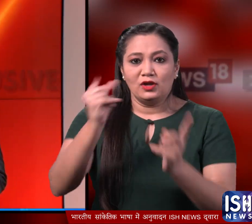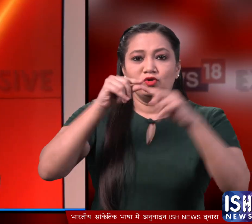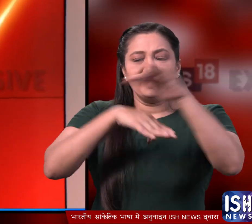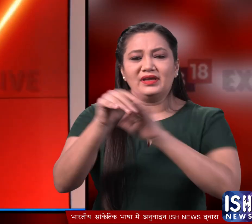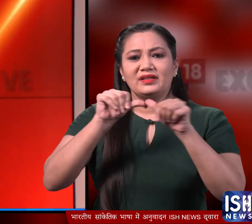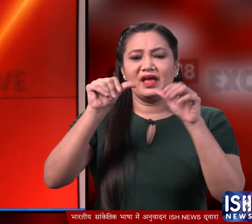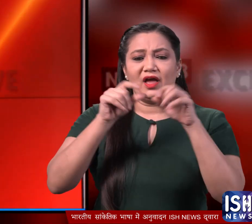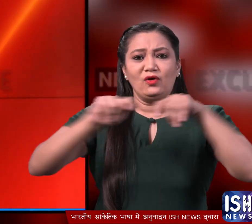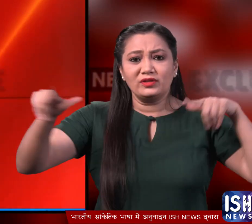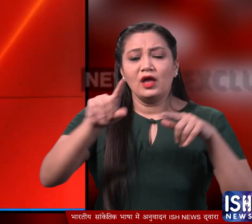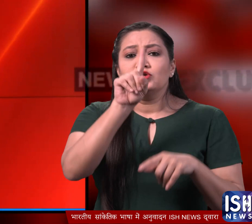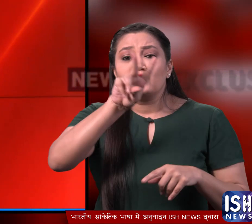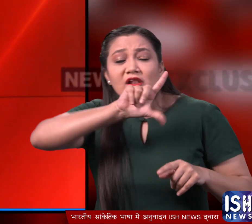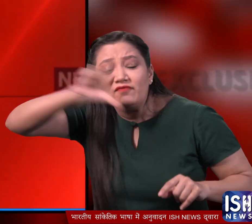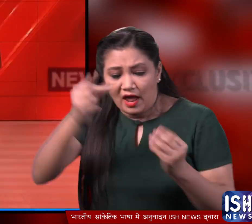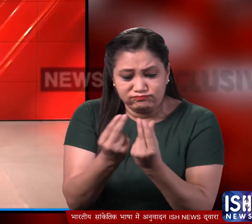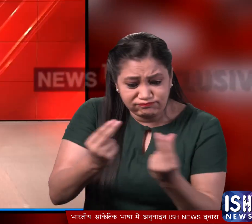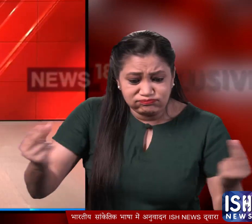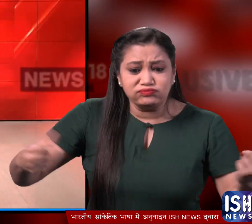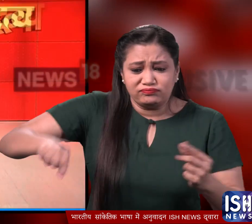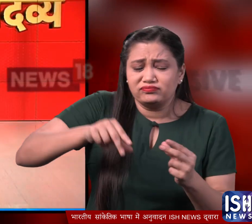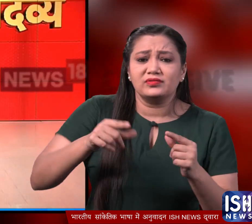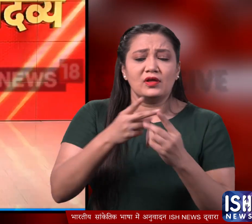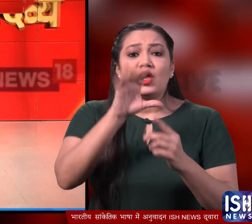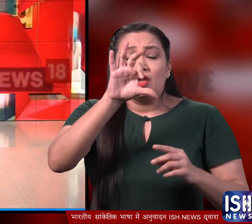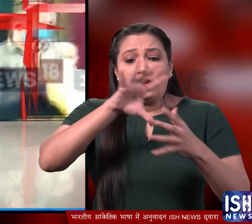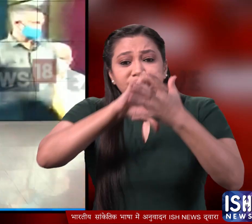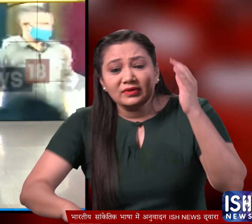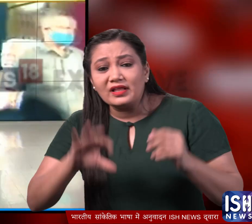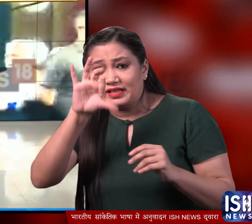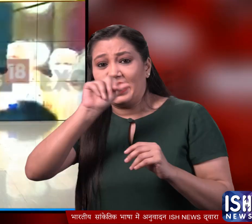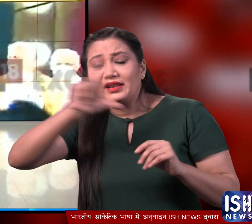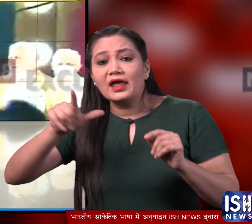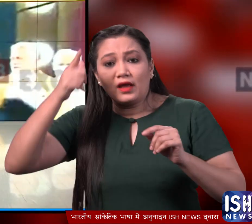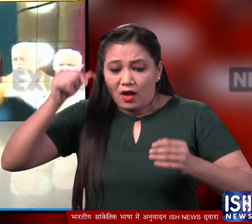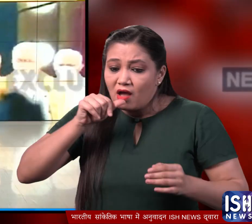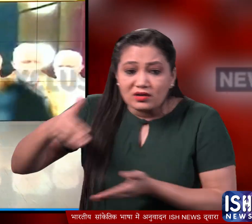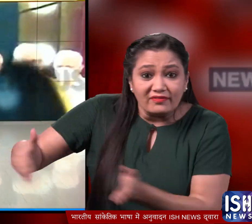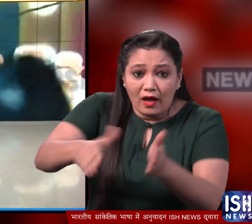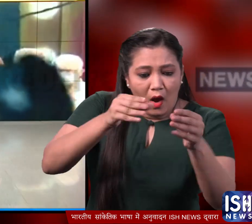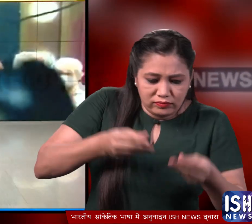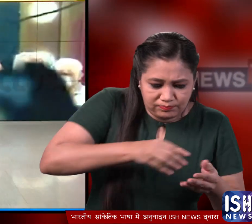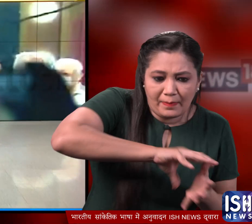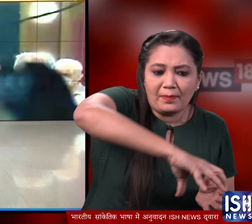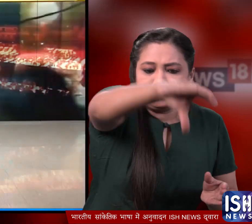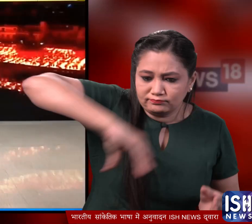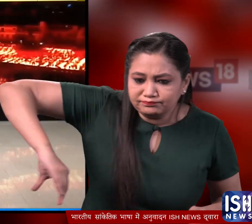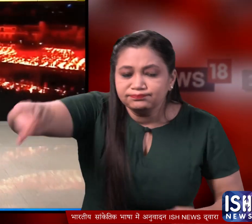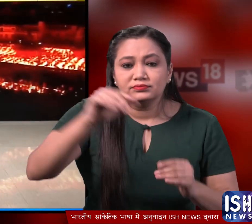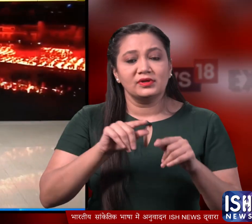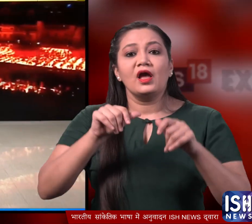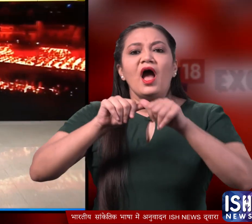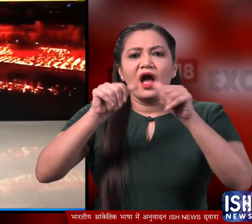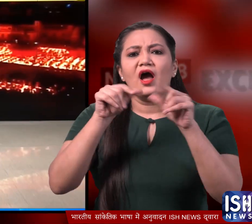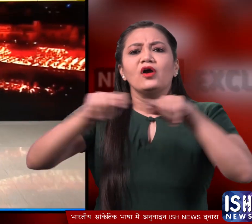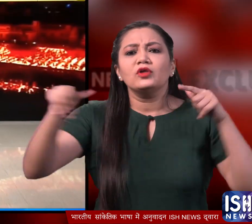آیودھیا میں بارہ لاکھ دیے جلا کر دیپاولی کا تیوہار منایا گیا ان میں نو لاکھ دیے تو سریو ندی کے گھاٹ پر ہی سجائے گئے آیودھیا کو بھگوان